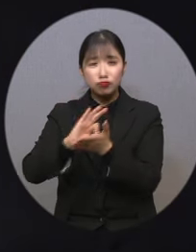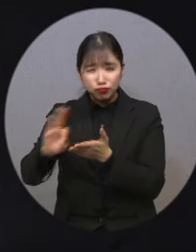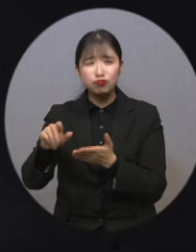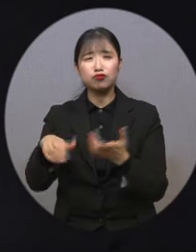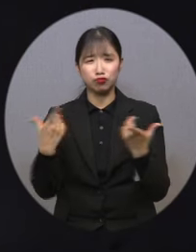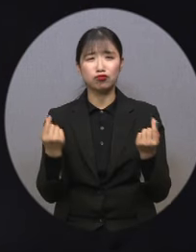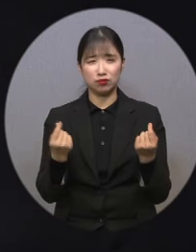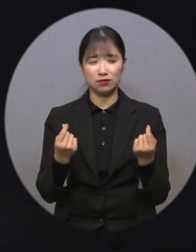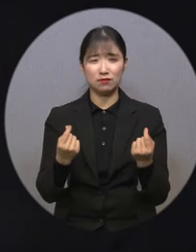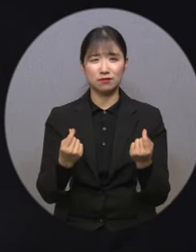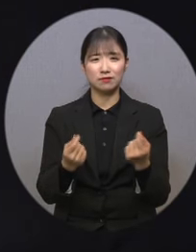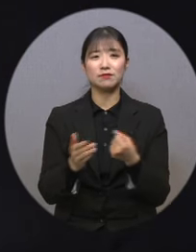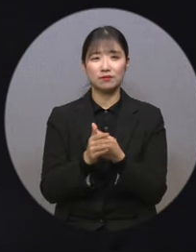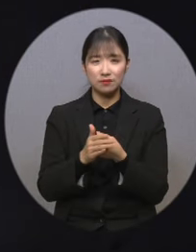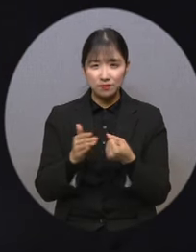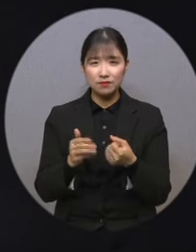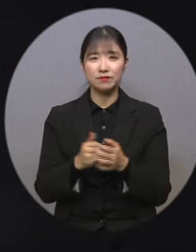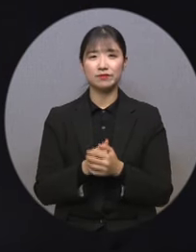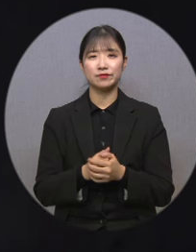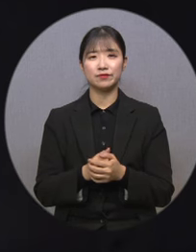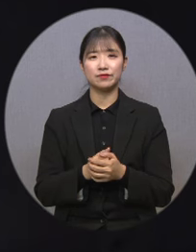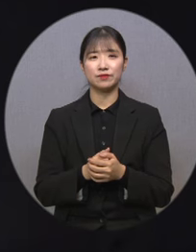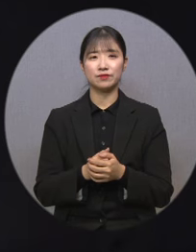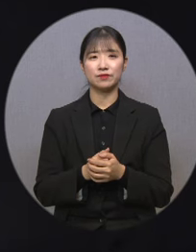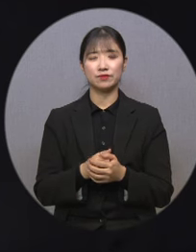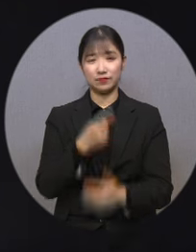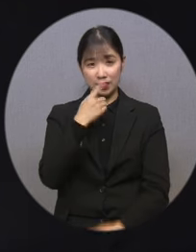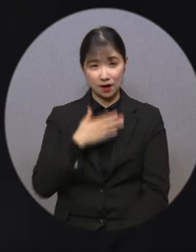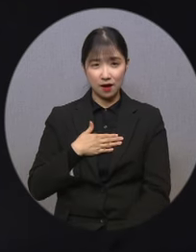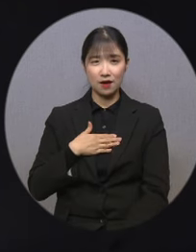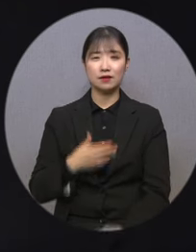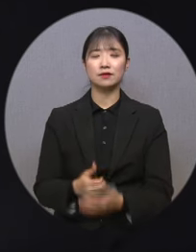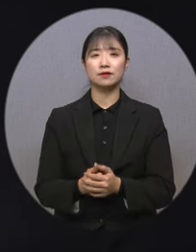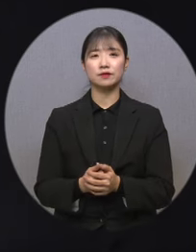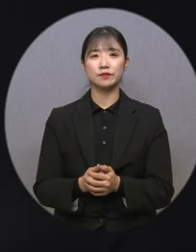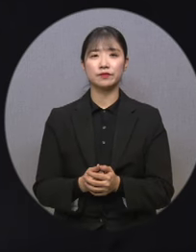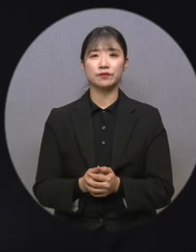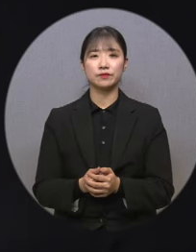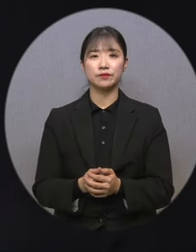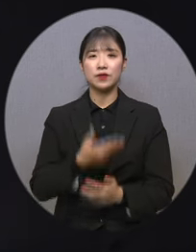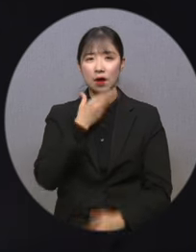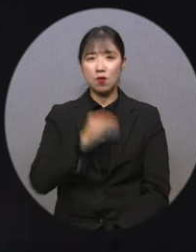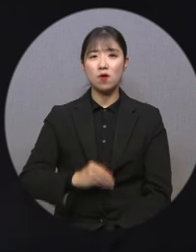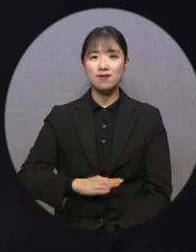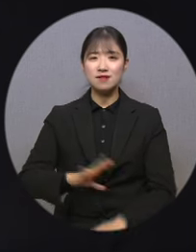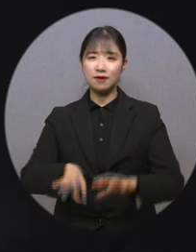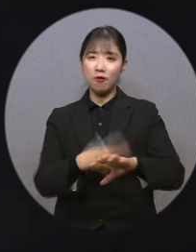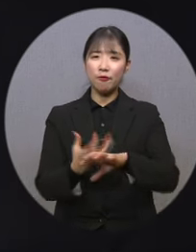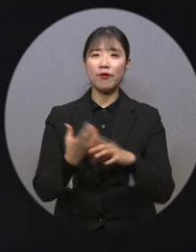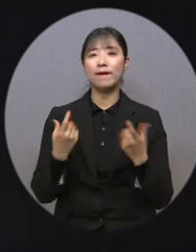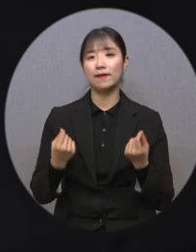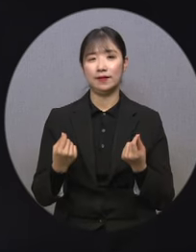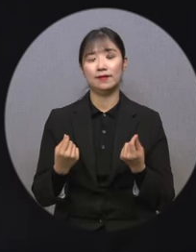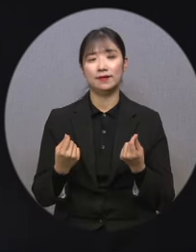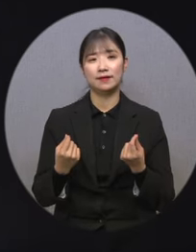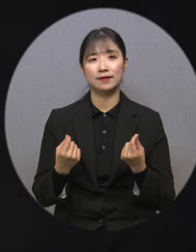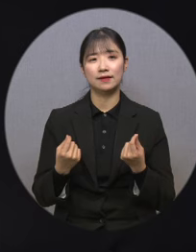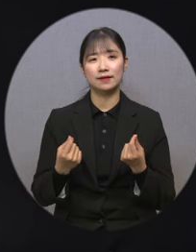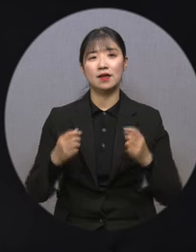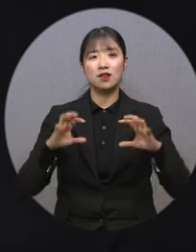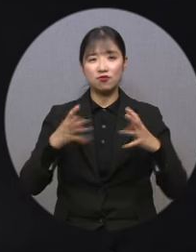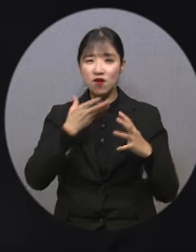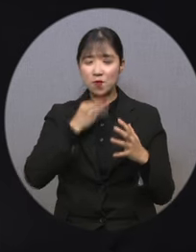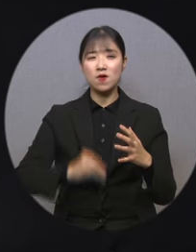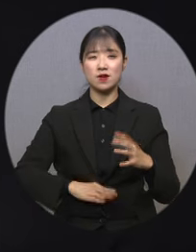생깁니까? 똑같아요. 예. 그래서 저는 복지의 혁명이다. 국가